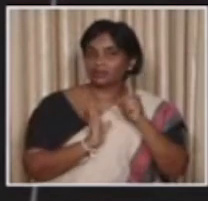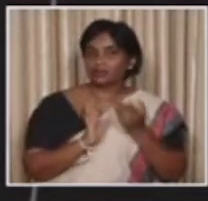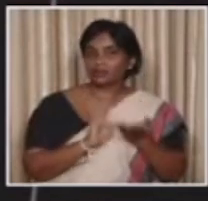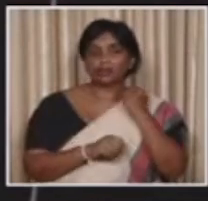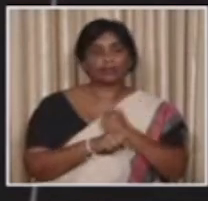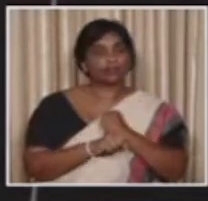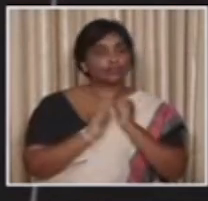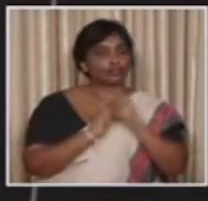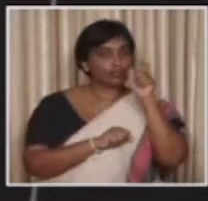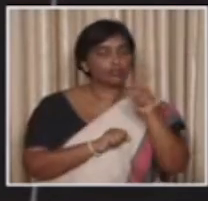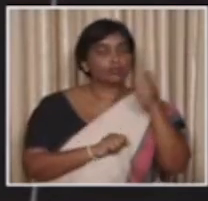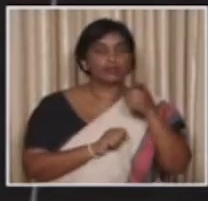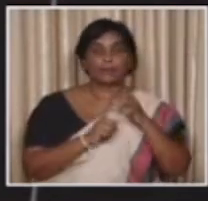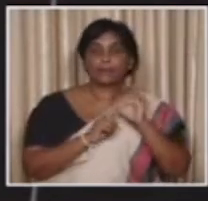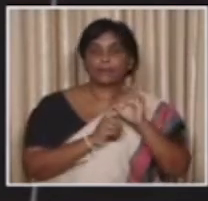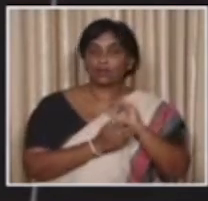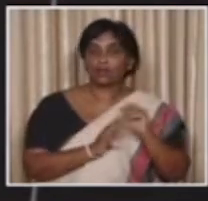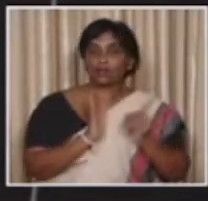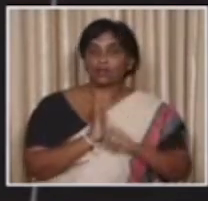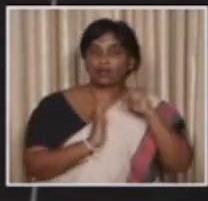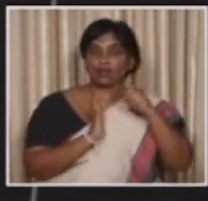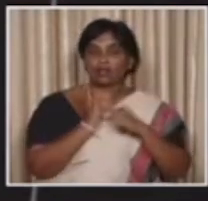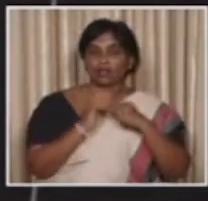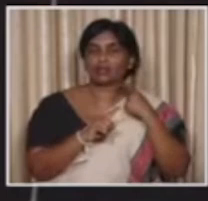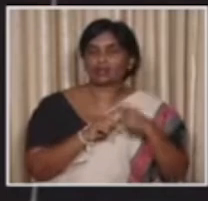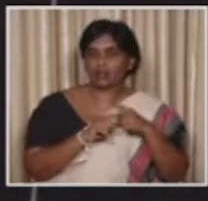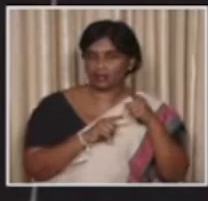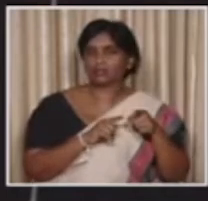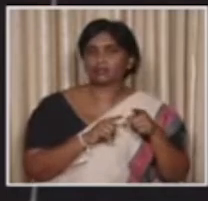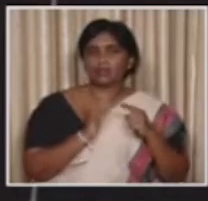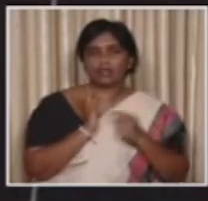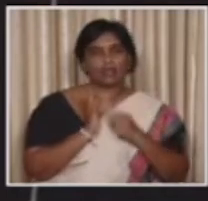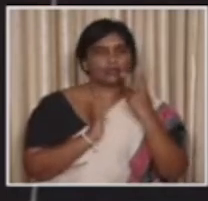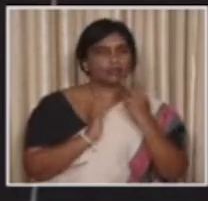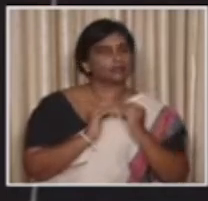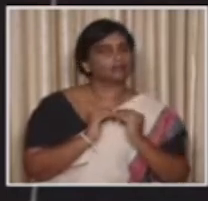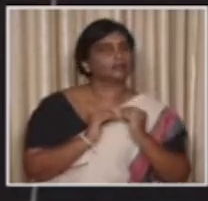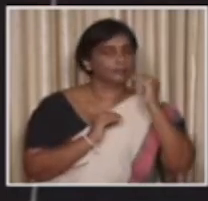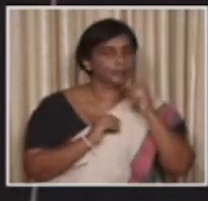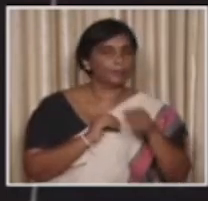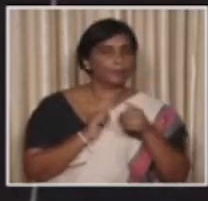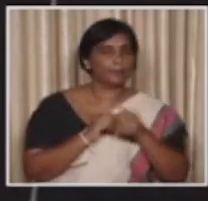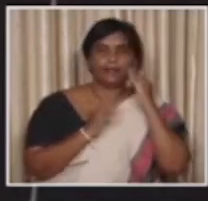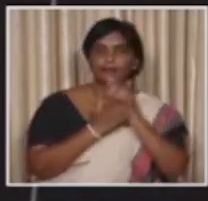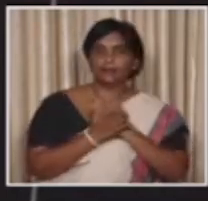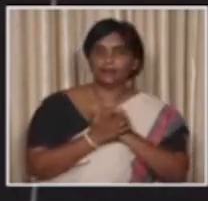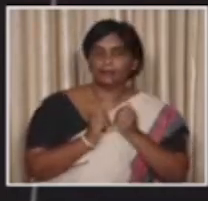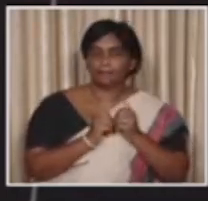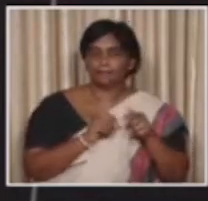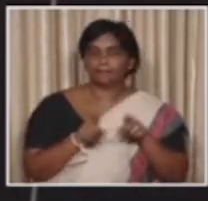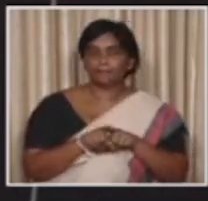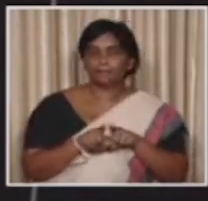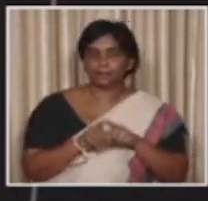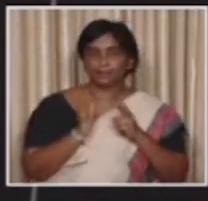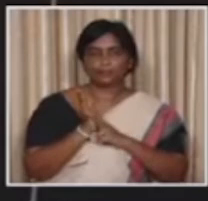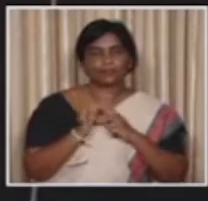රාජ්‍ය සේවකයාගේ පෞද්ගලික අංශේ ලක්ෂයකට ටැක්ස් කරන එක අඩු ගානේ මේක ලක්ෂ 2 දක්වාවත් වැඩි කරන්න කියලා. ඒ වගේම ජනාධිපතිතුමනි මේ VAT